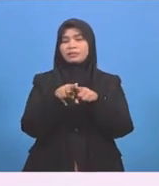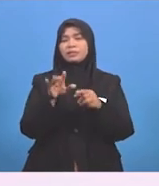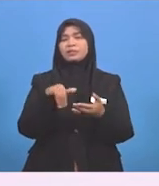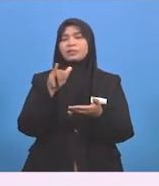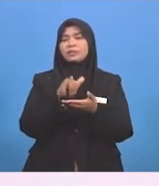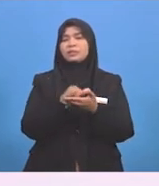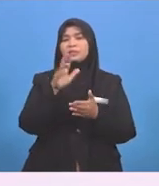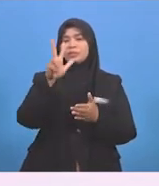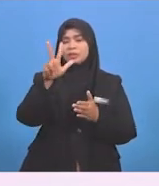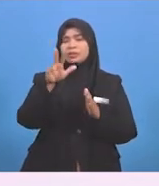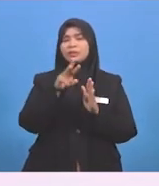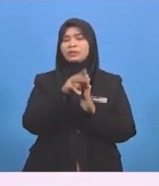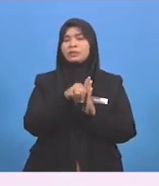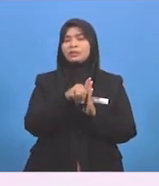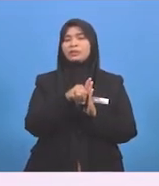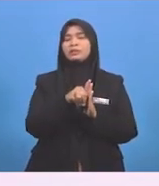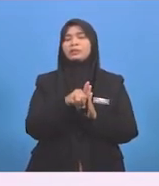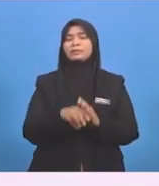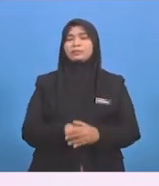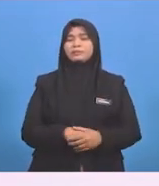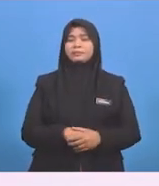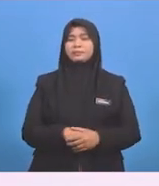iaitu 3 minit.